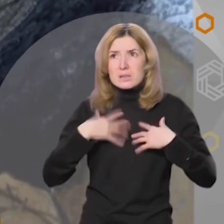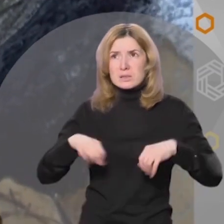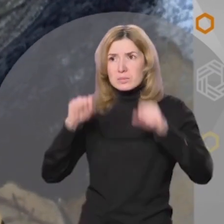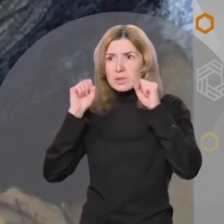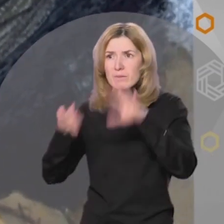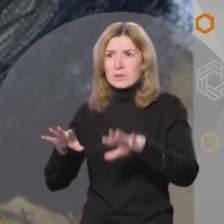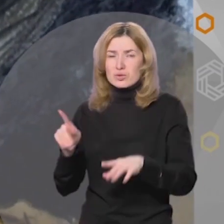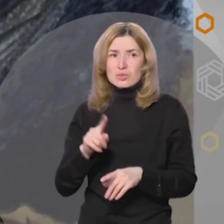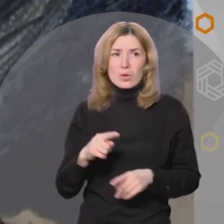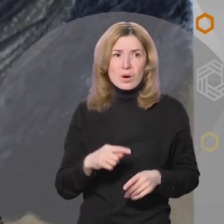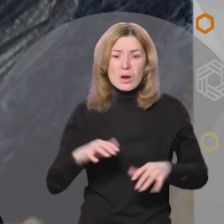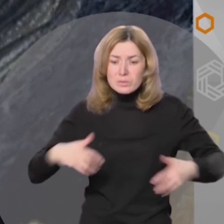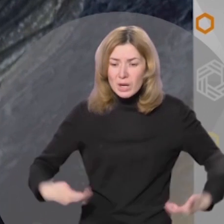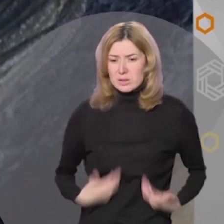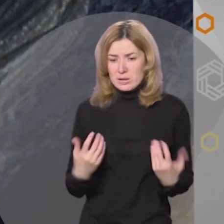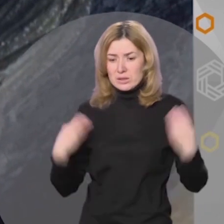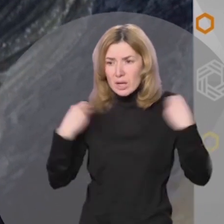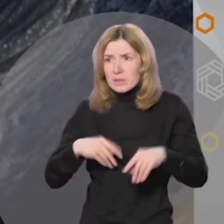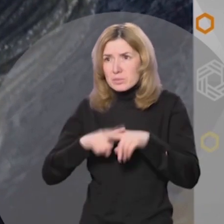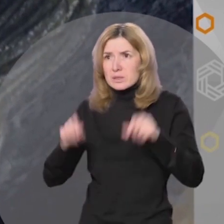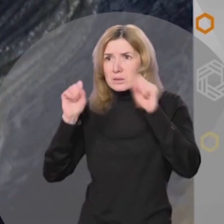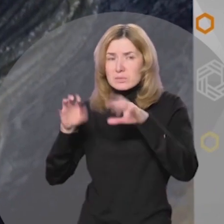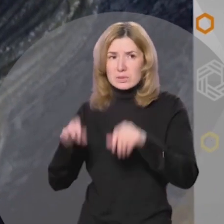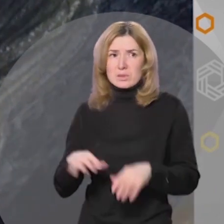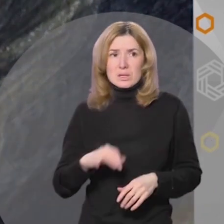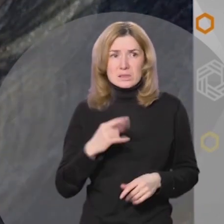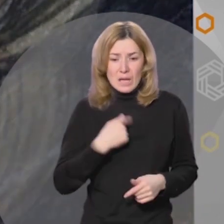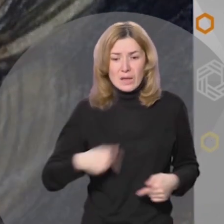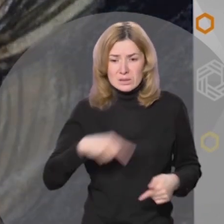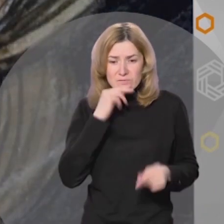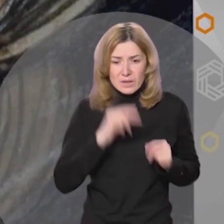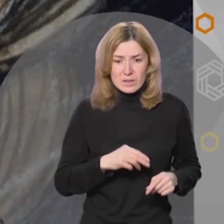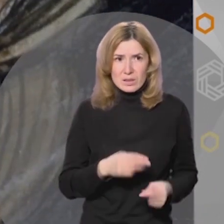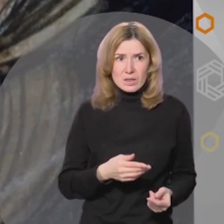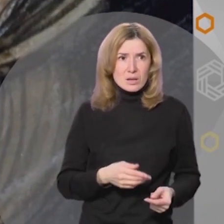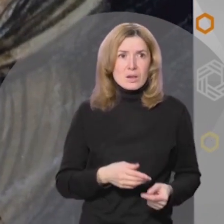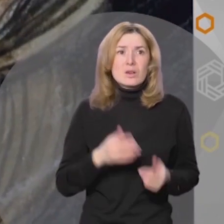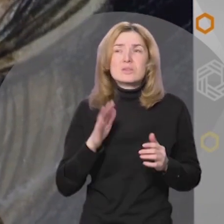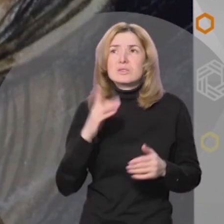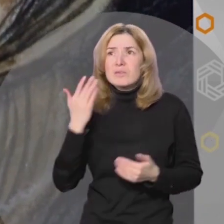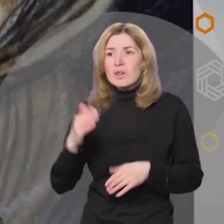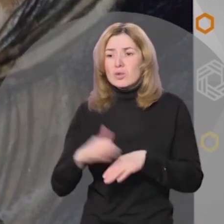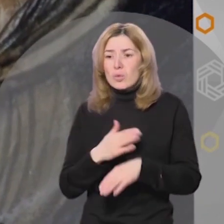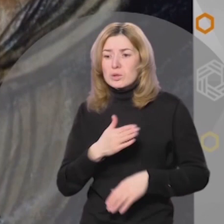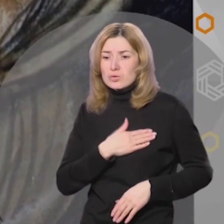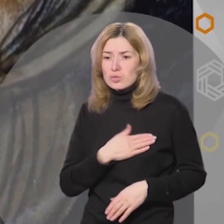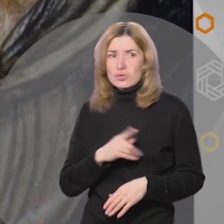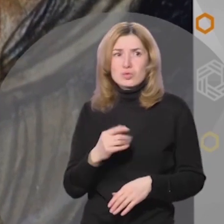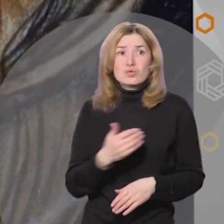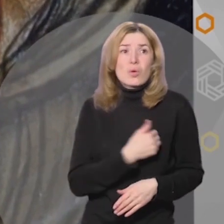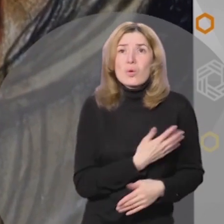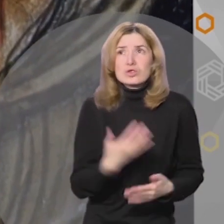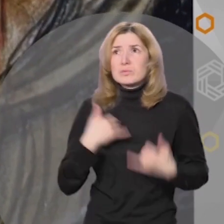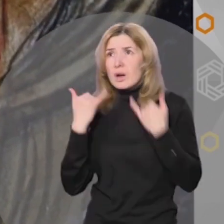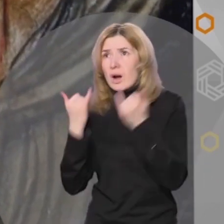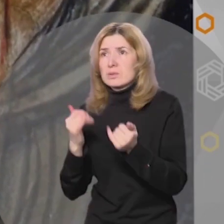скорее, чего доброго еще простынешь из-за нас, окаянных. Мы ж за тебя, добрая твоя душа, да что хочешь